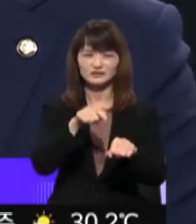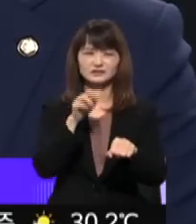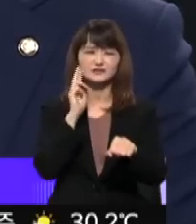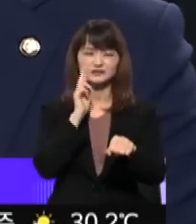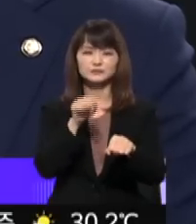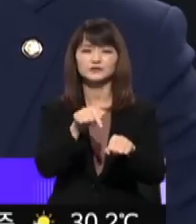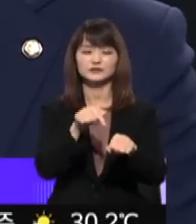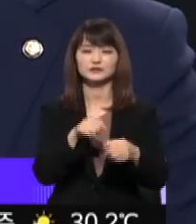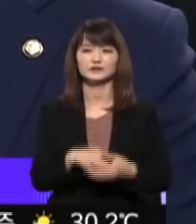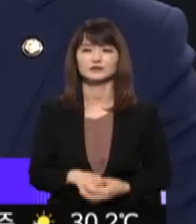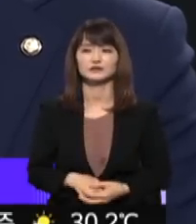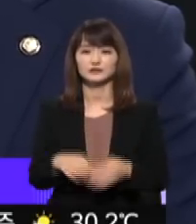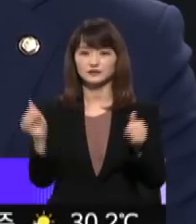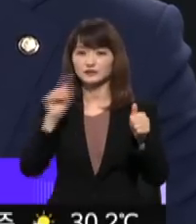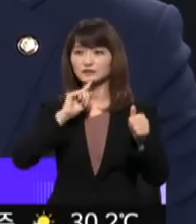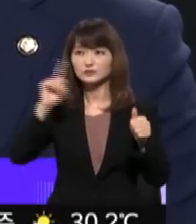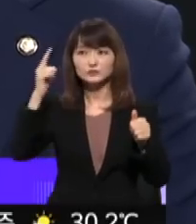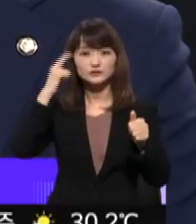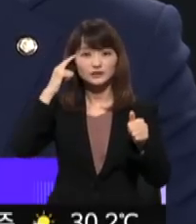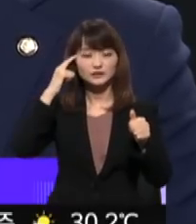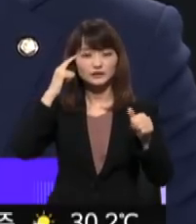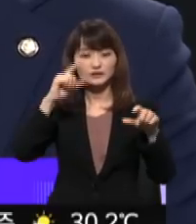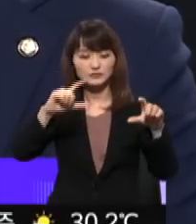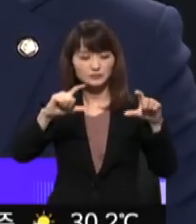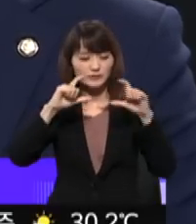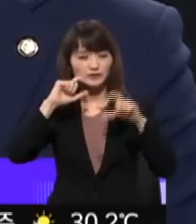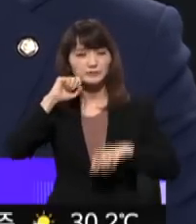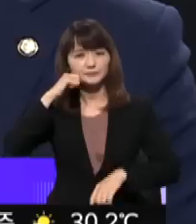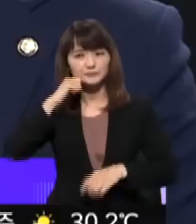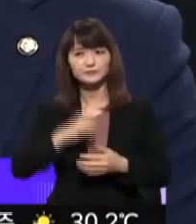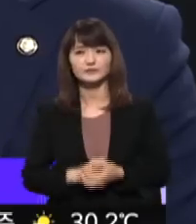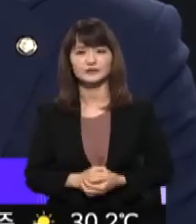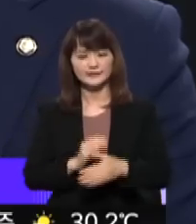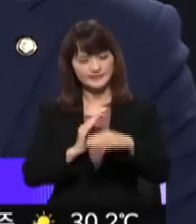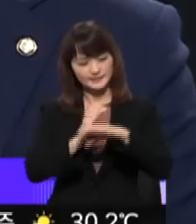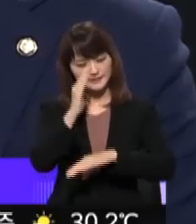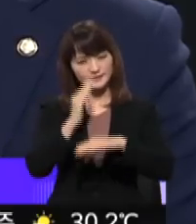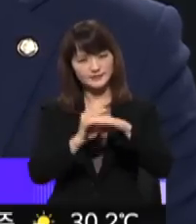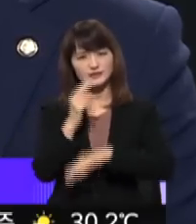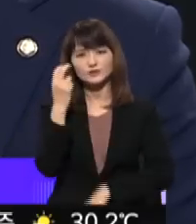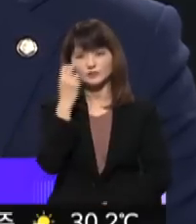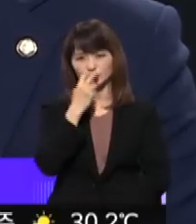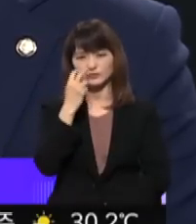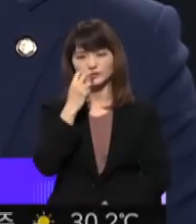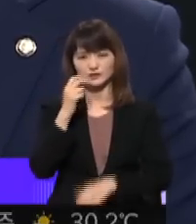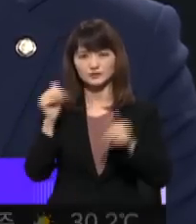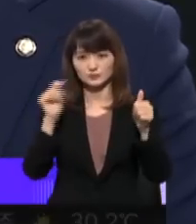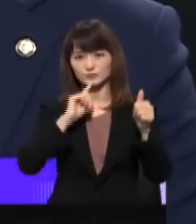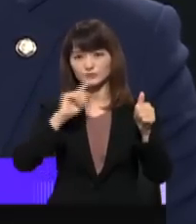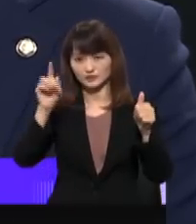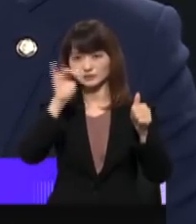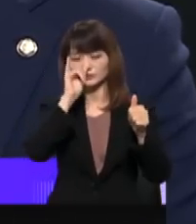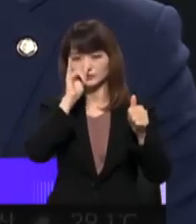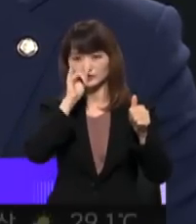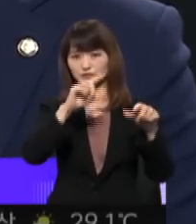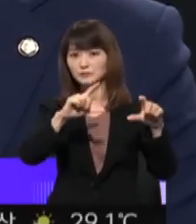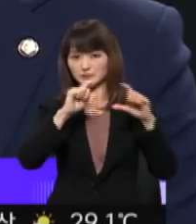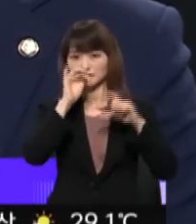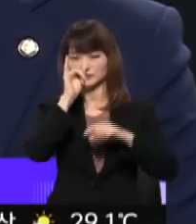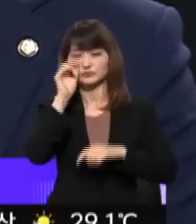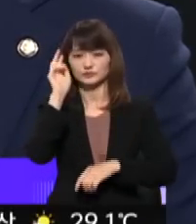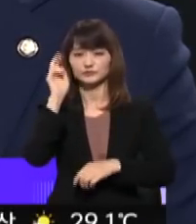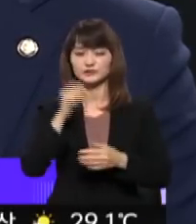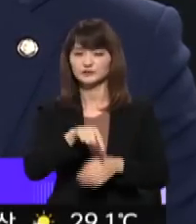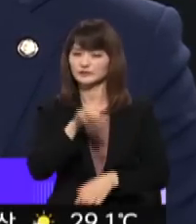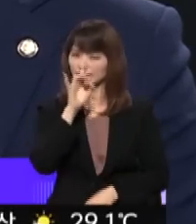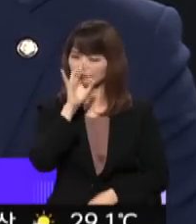저는이 기소인이 나오기가 굉장히 어려운데 무리해서 하면 할 수도 있겠지만 그건 안 될 거라고 보고 그거보다도 제가